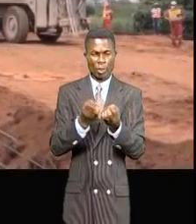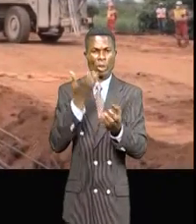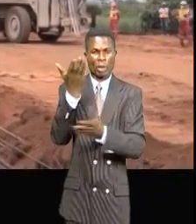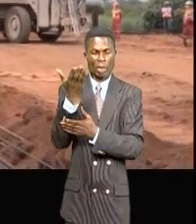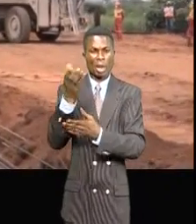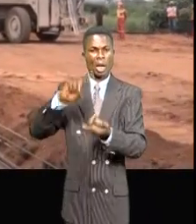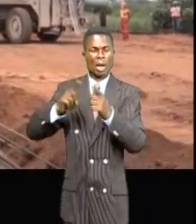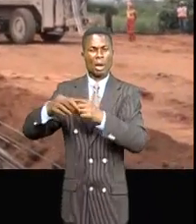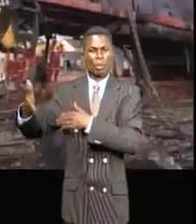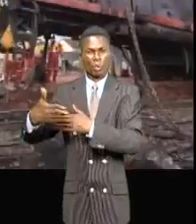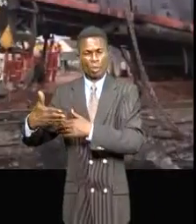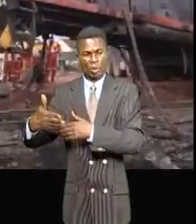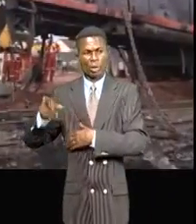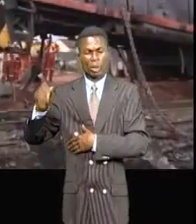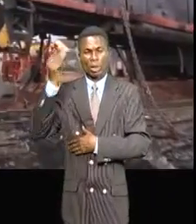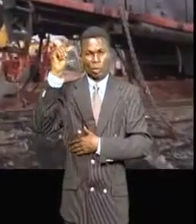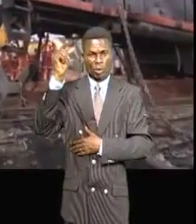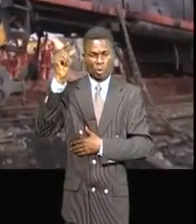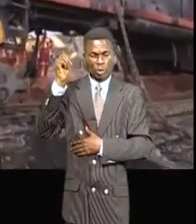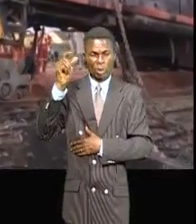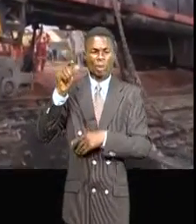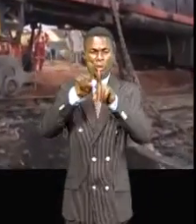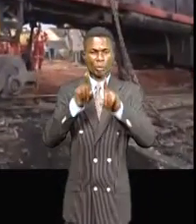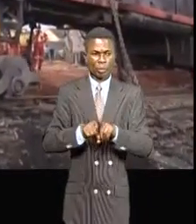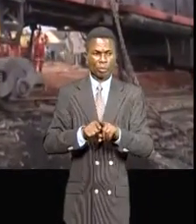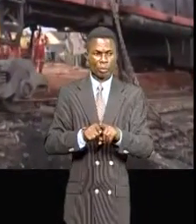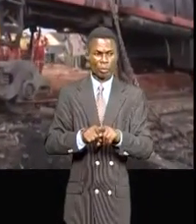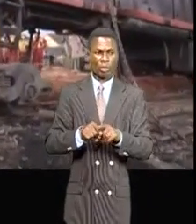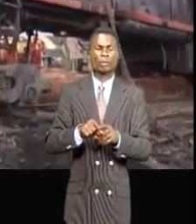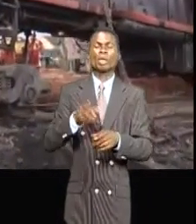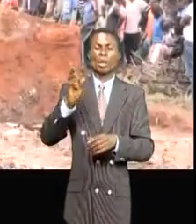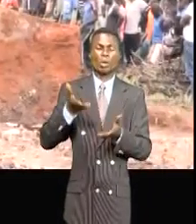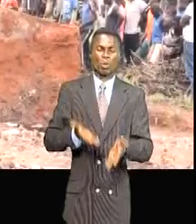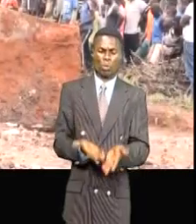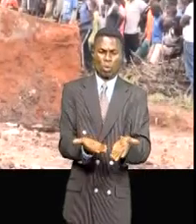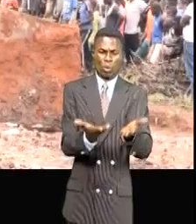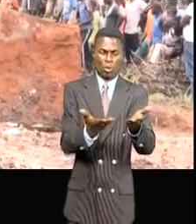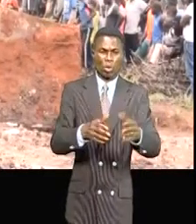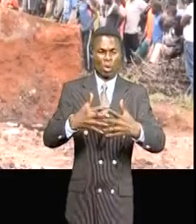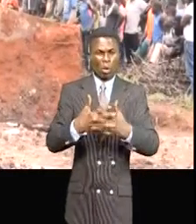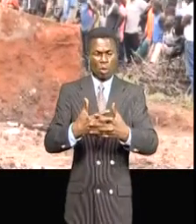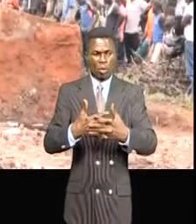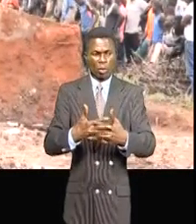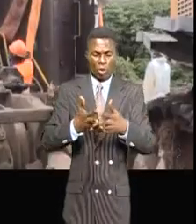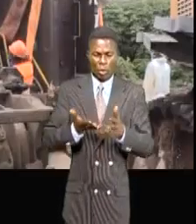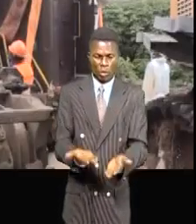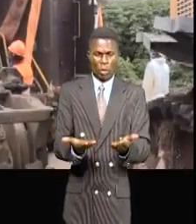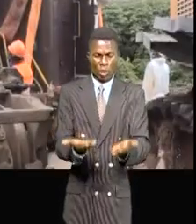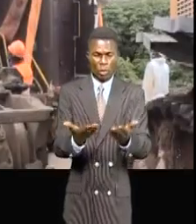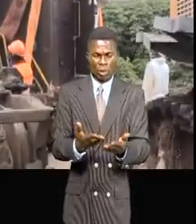à son arsenal d'engins miniers. C'est entre autres une pelle excavatrice, un bulldozer, une niveleuse,